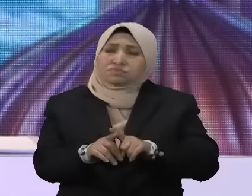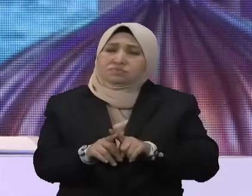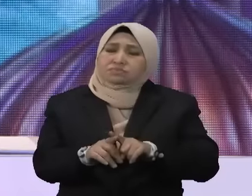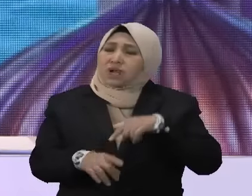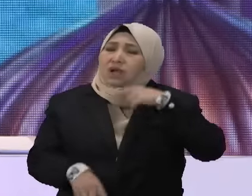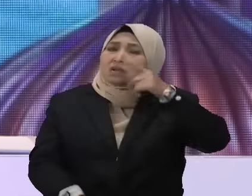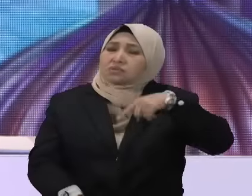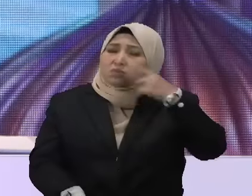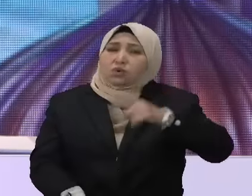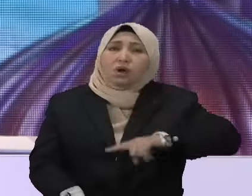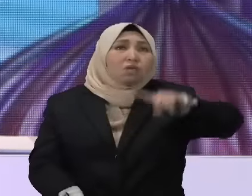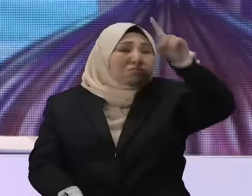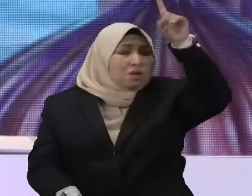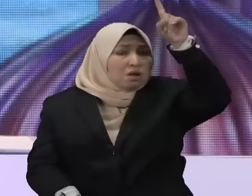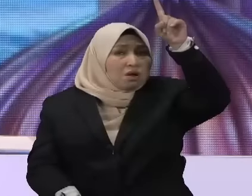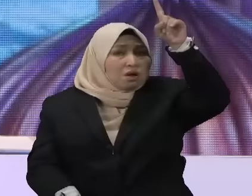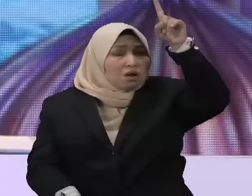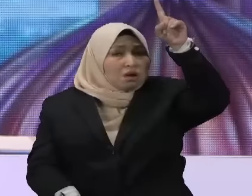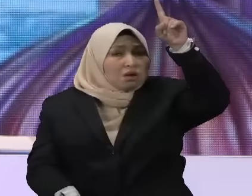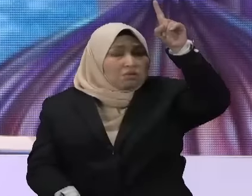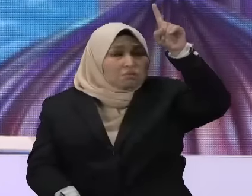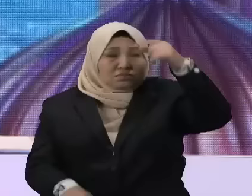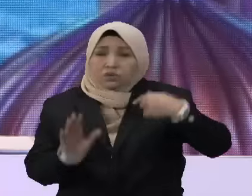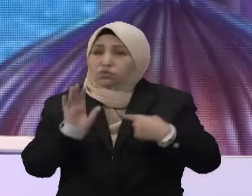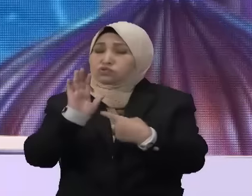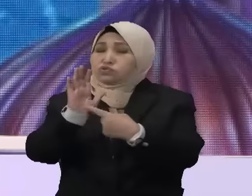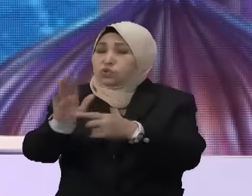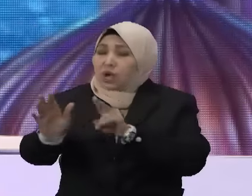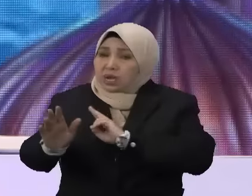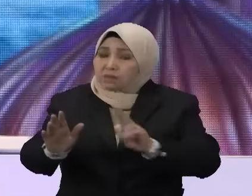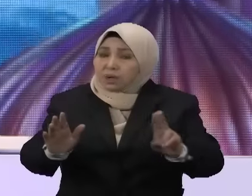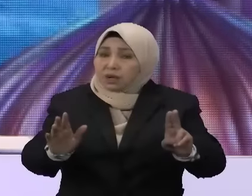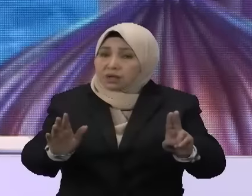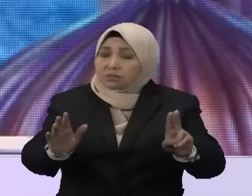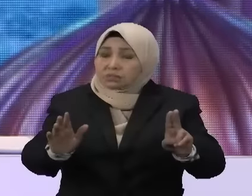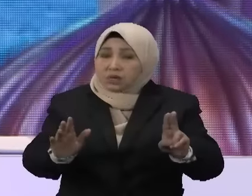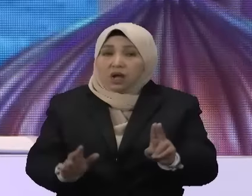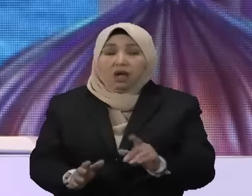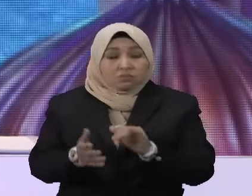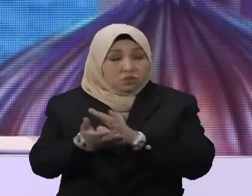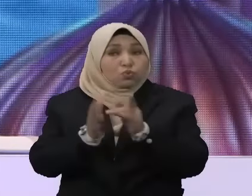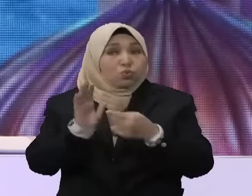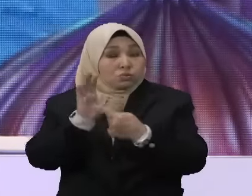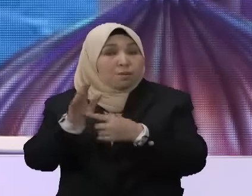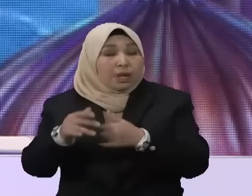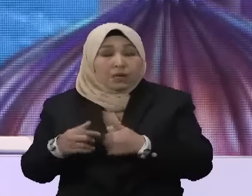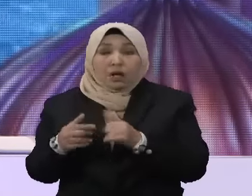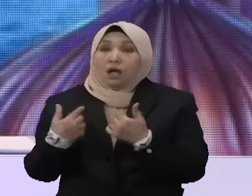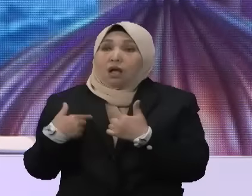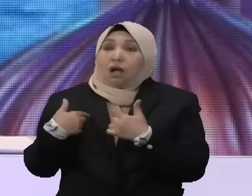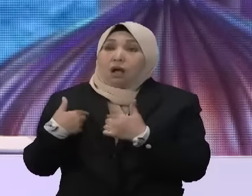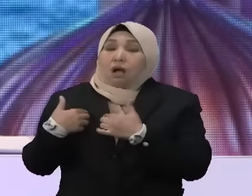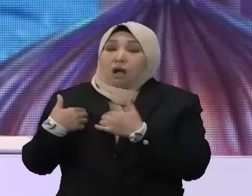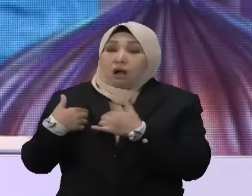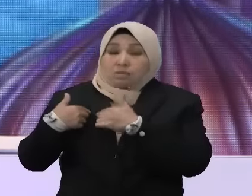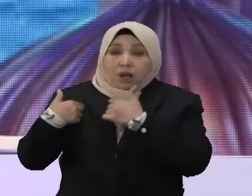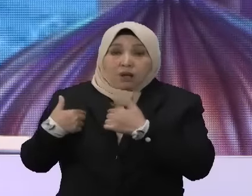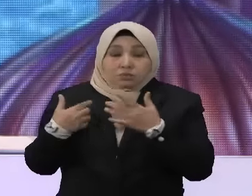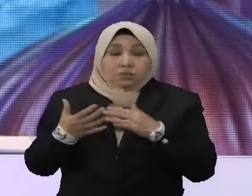disebut Allah kepada mereka, ditunjukkan agama kepada mereka, wajilat qulubuhum, maka bergetarlah hati